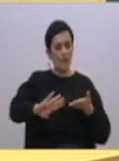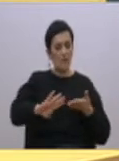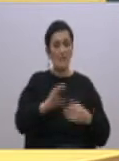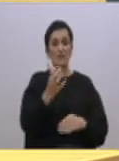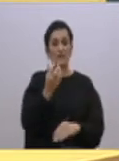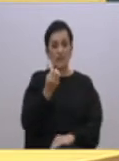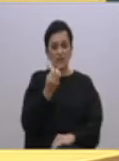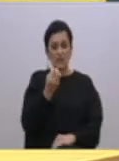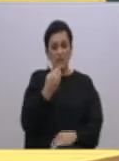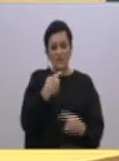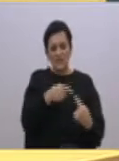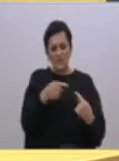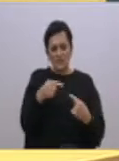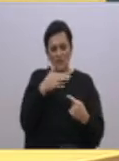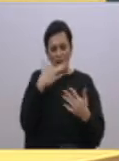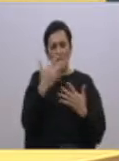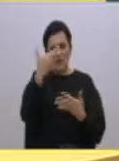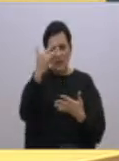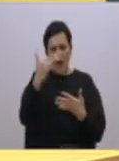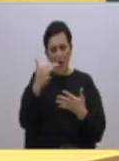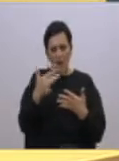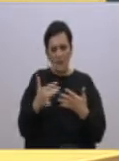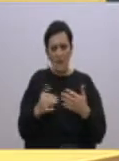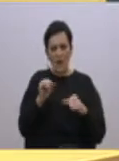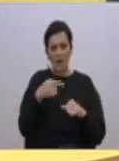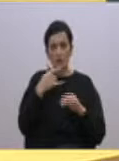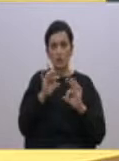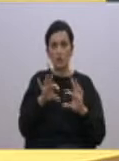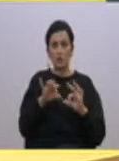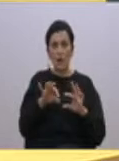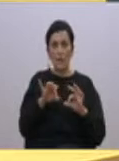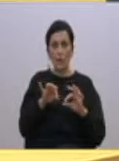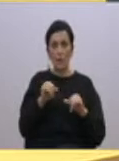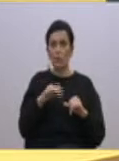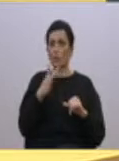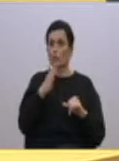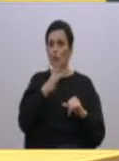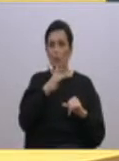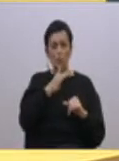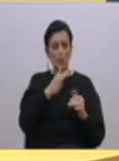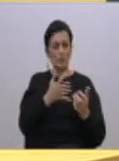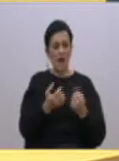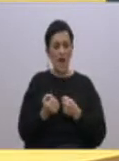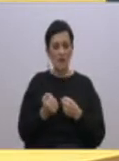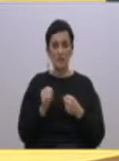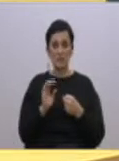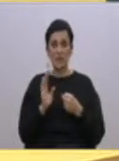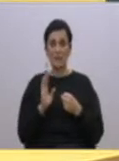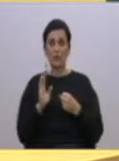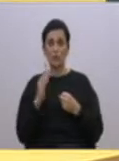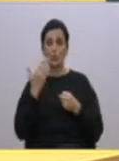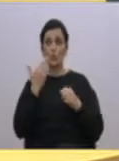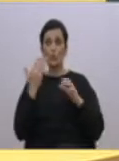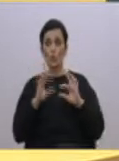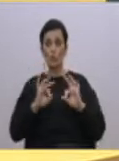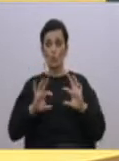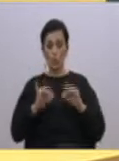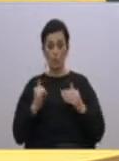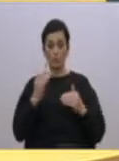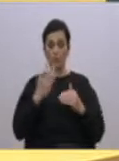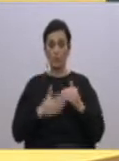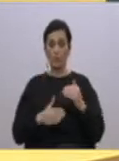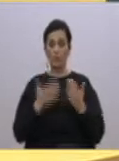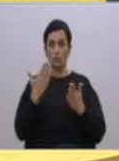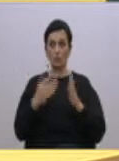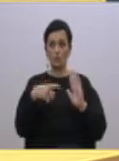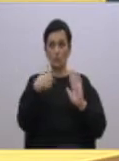ghideu, scoam raul, ceamotula, ce s-a zăbit azi, drus, agar, zagar, tmeut, mosene, va sami, da, o slulă, da, tu și